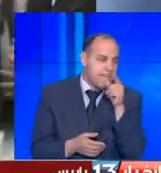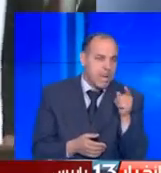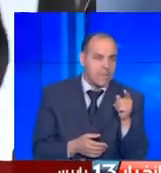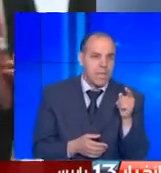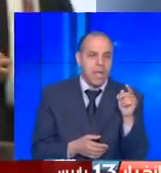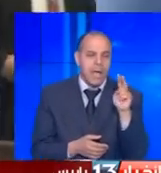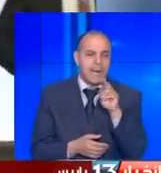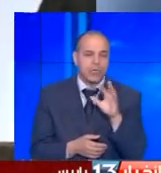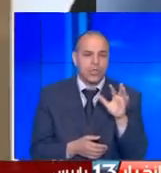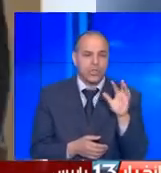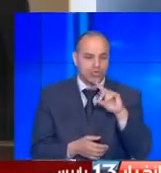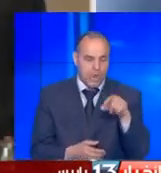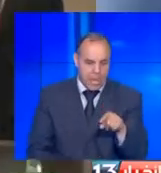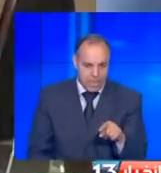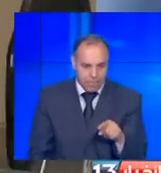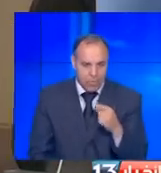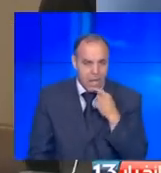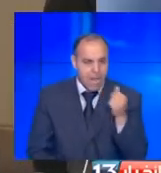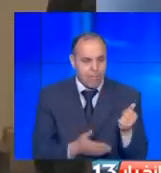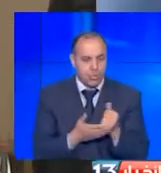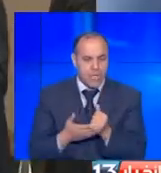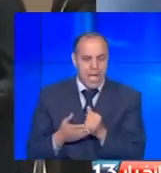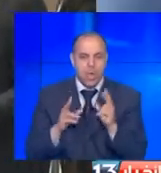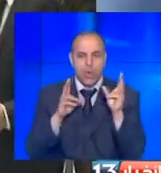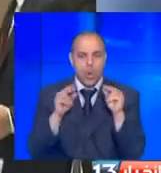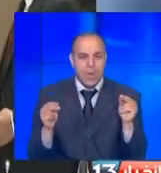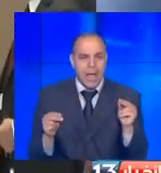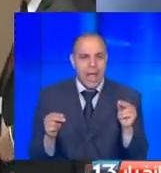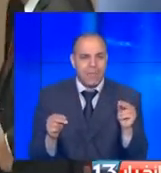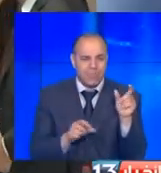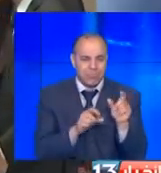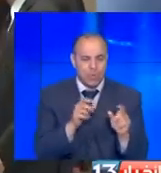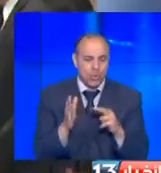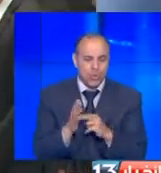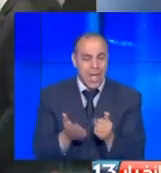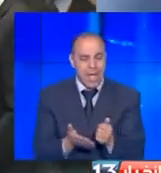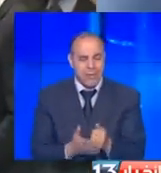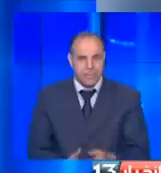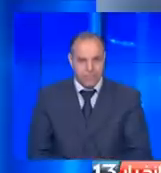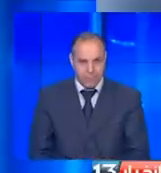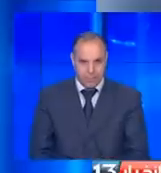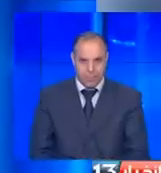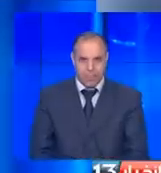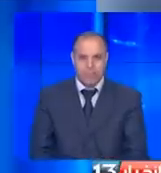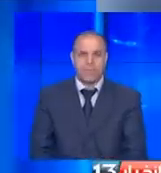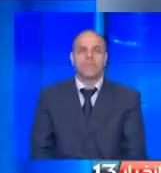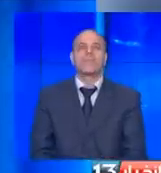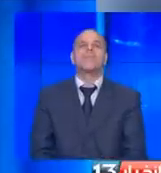في 25 من هذا الشهر لمساعدة لبنان على إيواء اللاجئين السوريين.